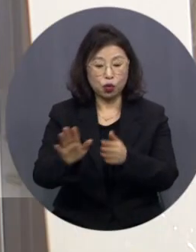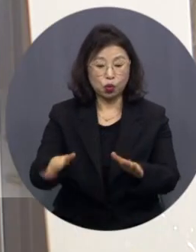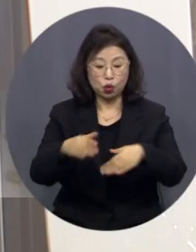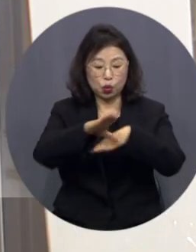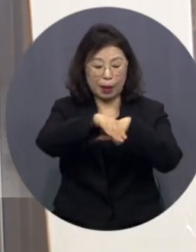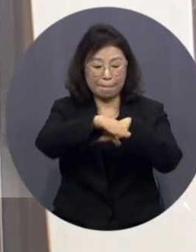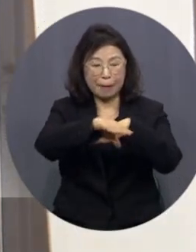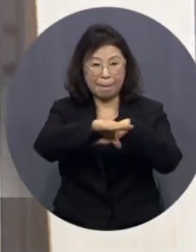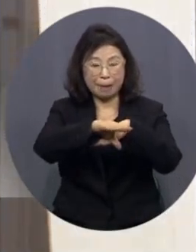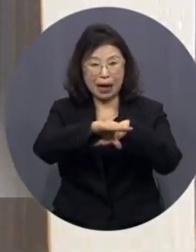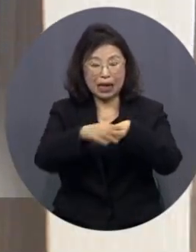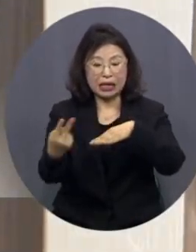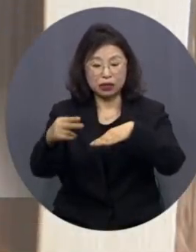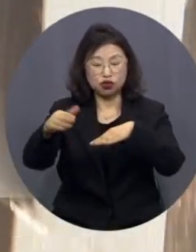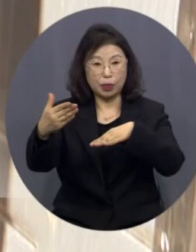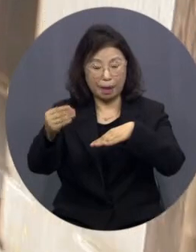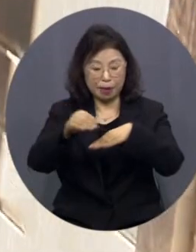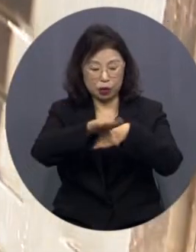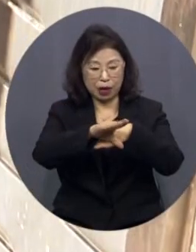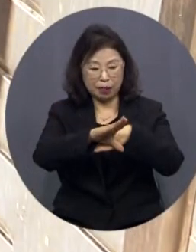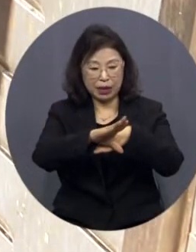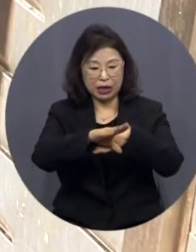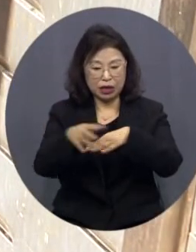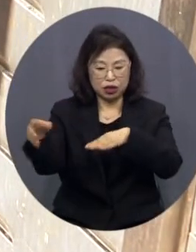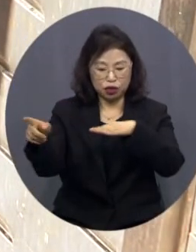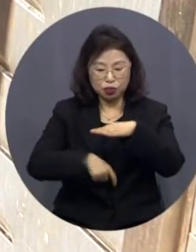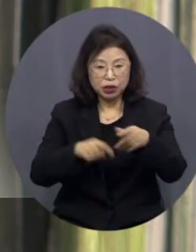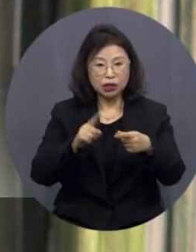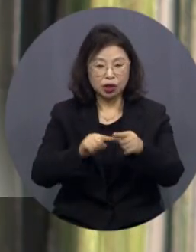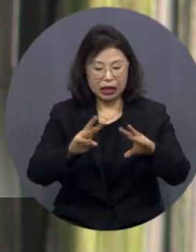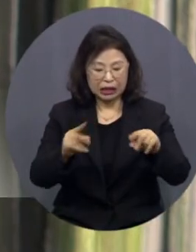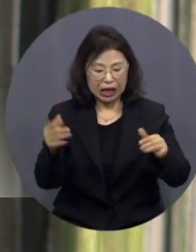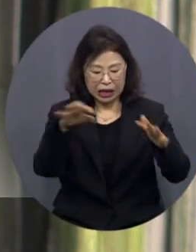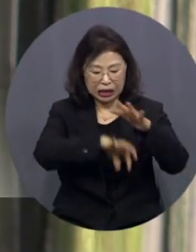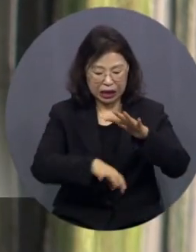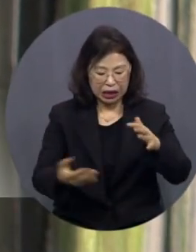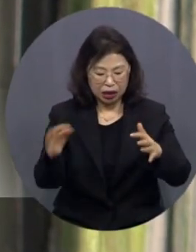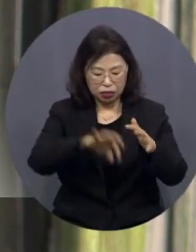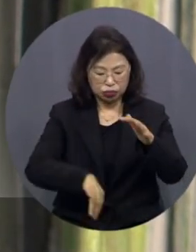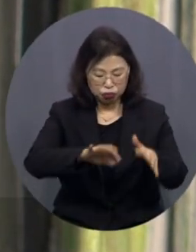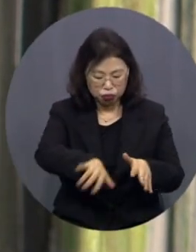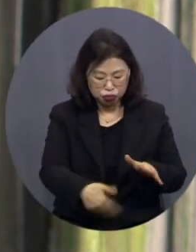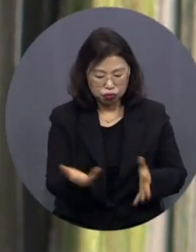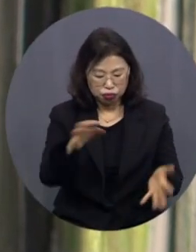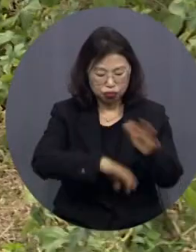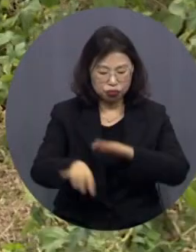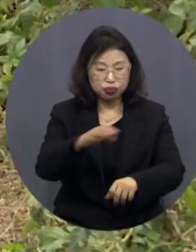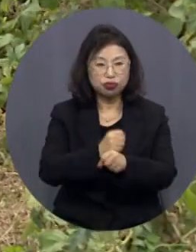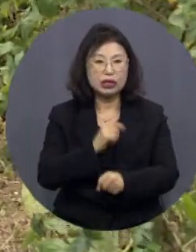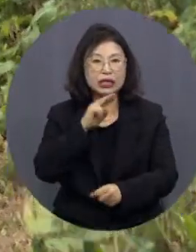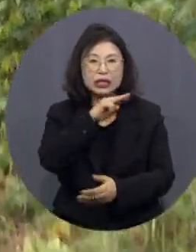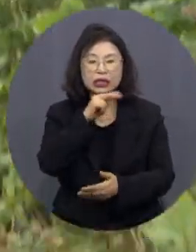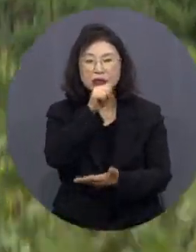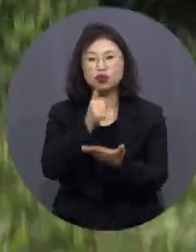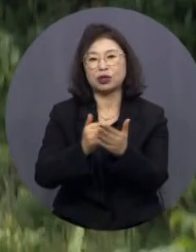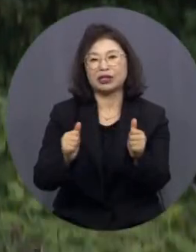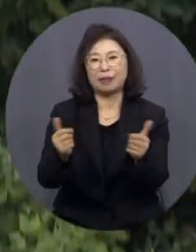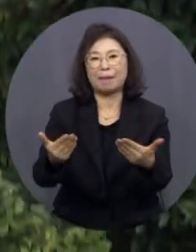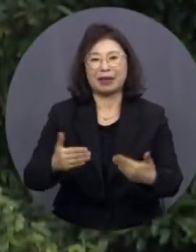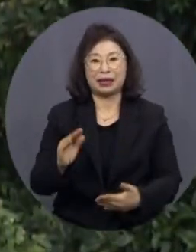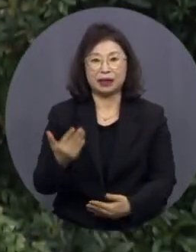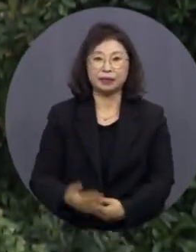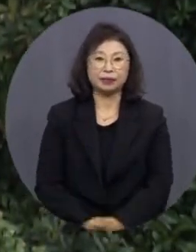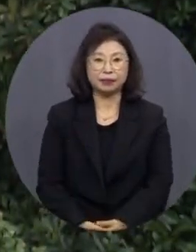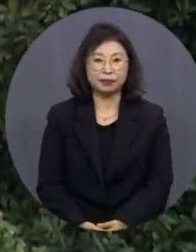설치된 2,900만 원짜리 단속 카메라를 훔쳐 가족이 관리하는 과수원의 파묻은 혐의로 재판에